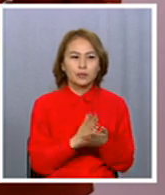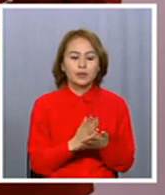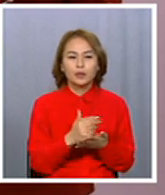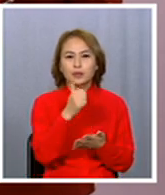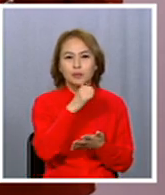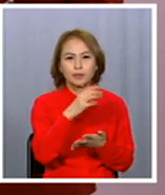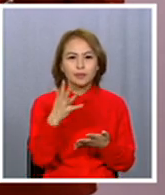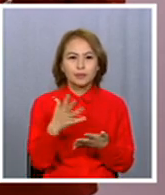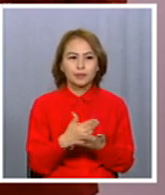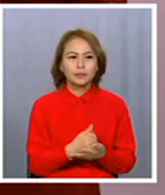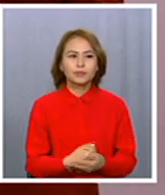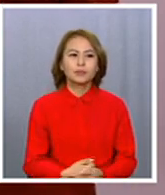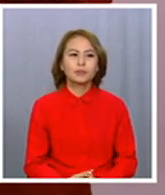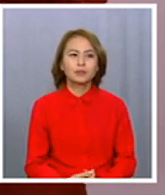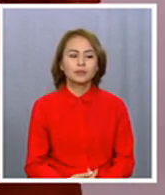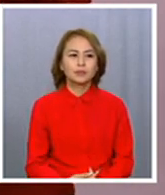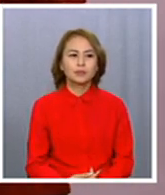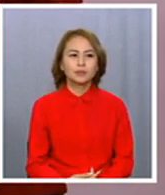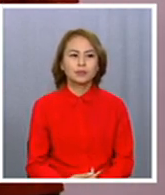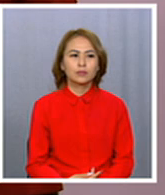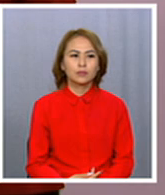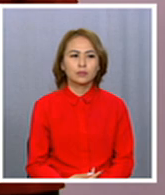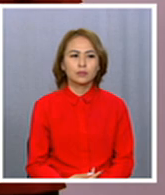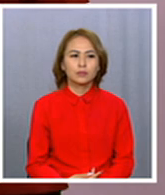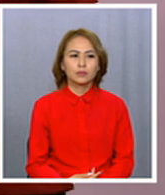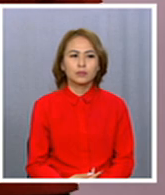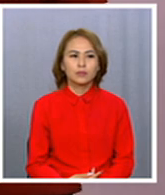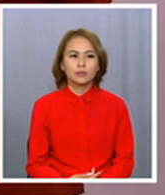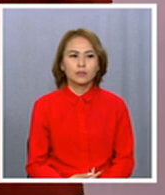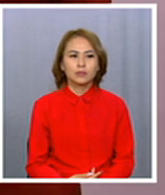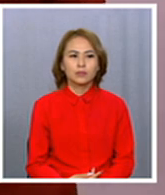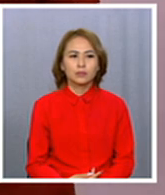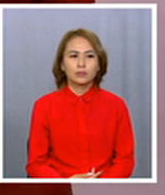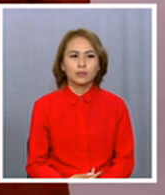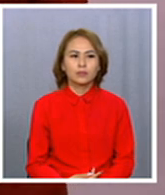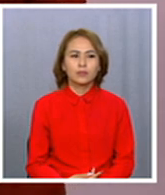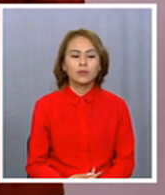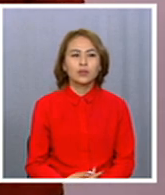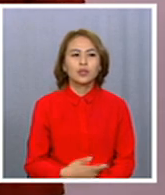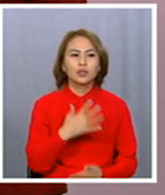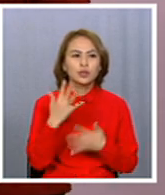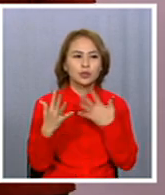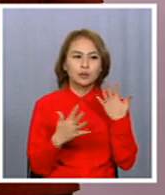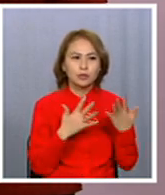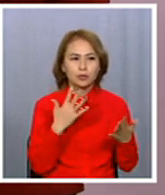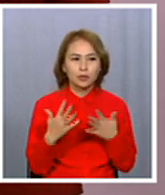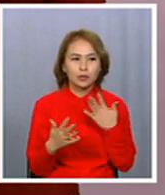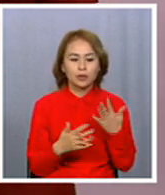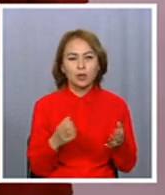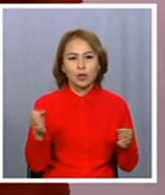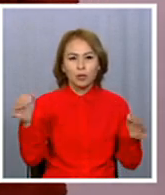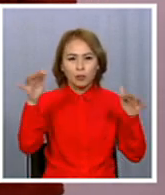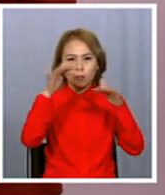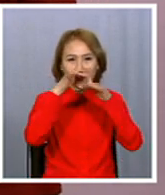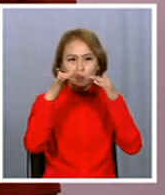қойыңдар. Я. Жел еседі, бұлт